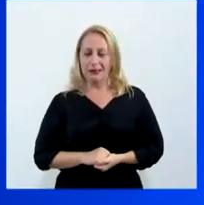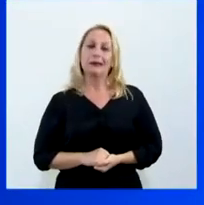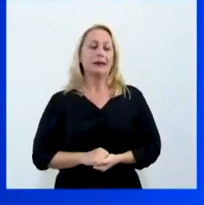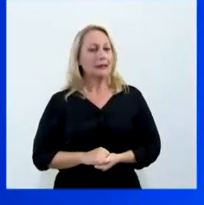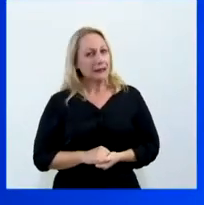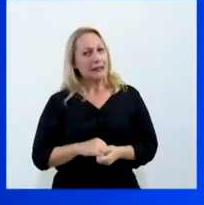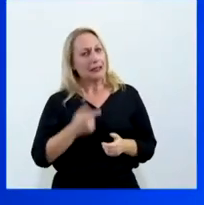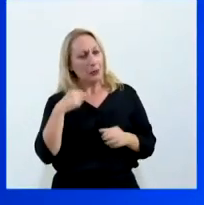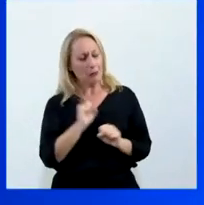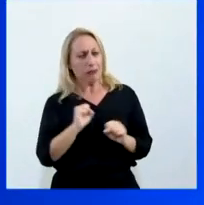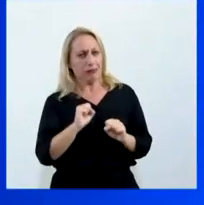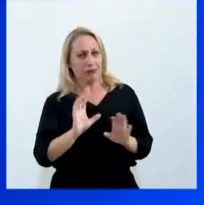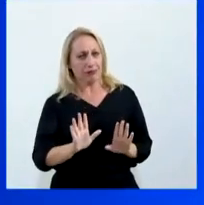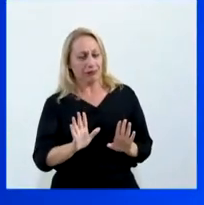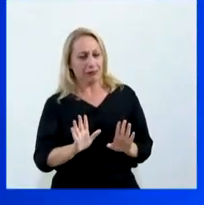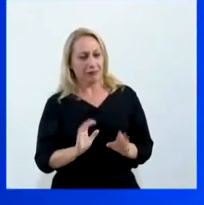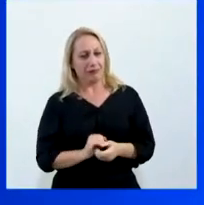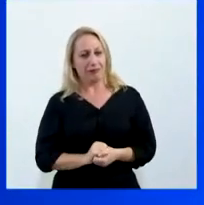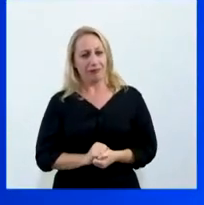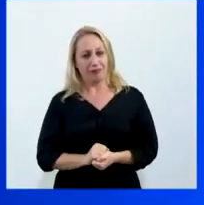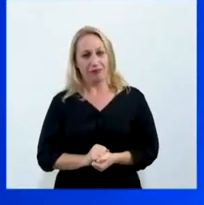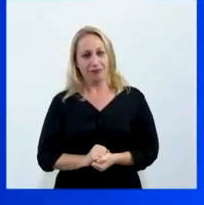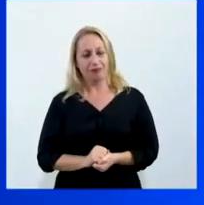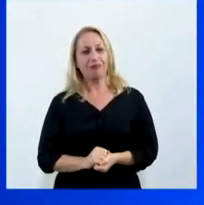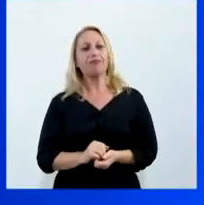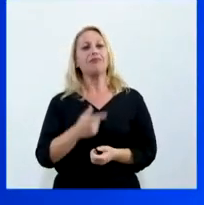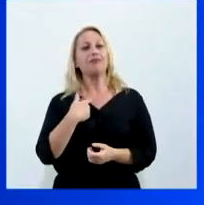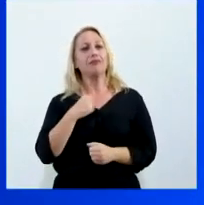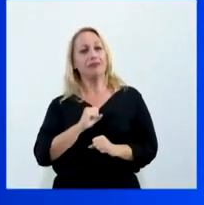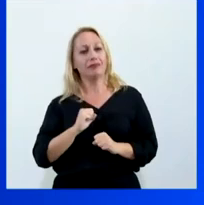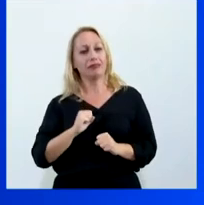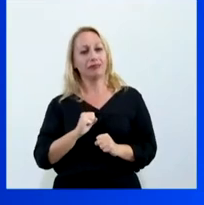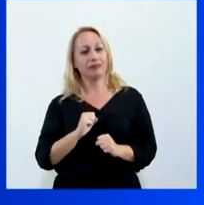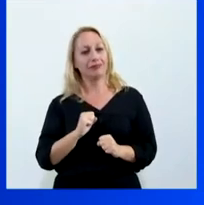Με ευνηδιάζετε, κύριε Κάντζου.